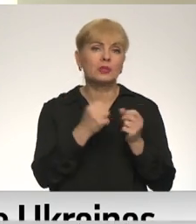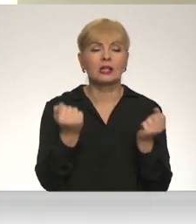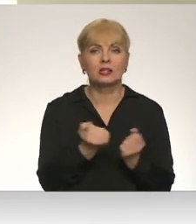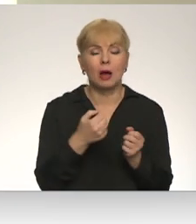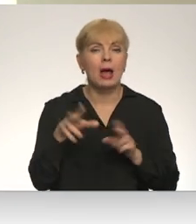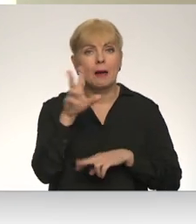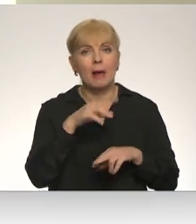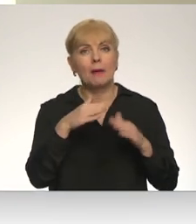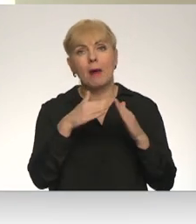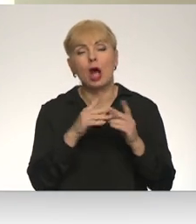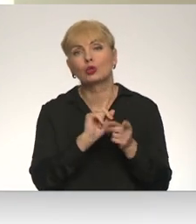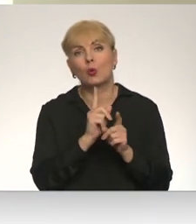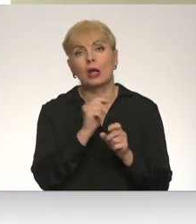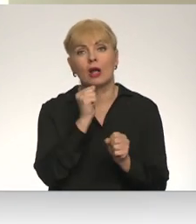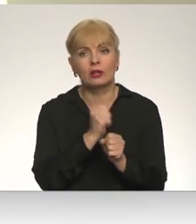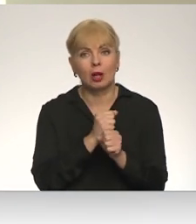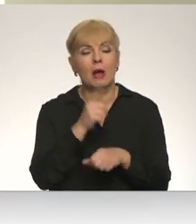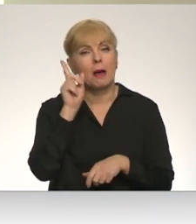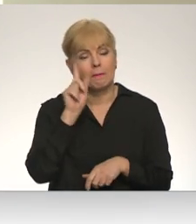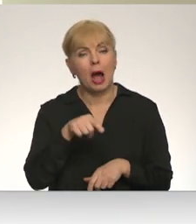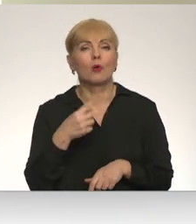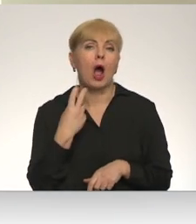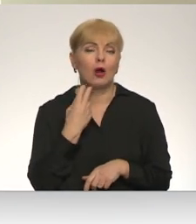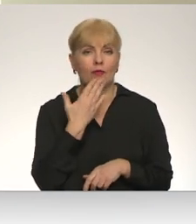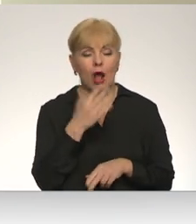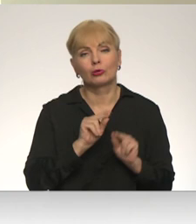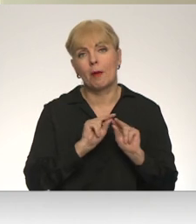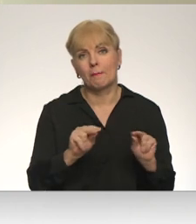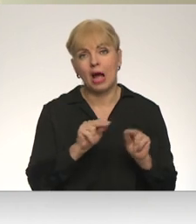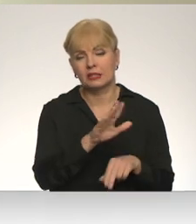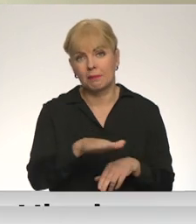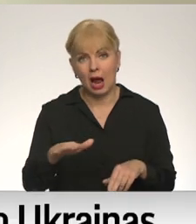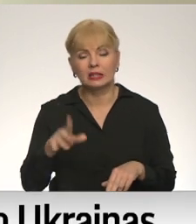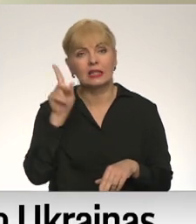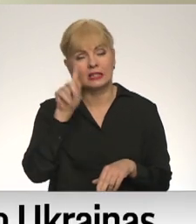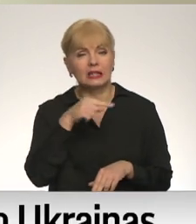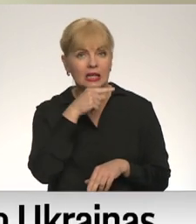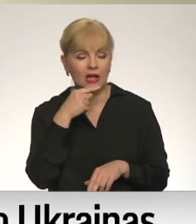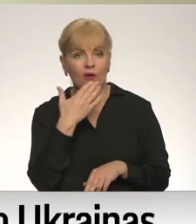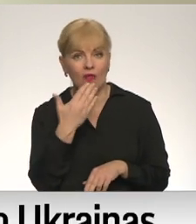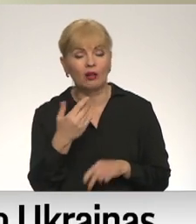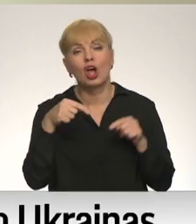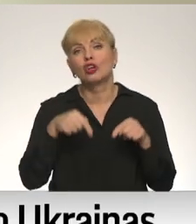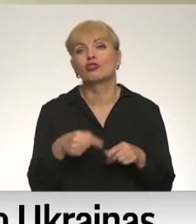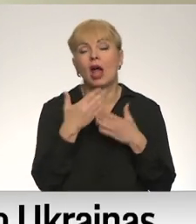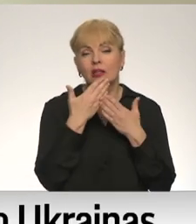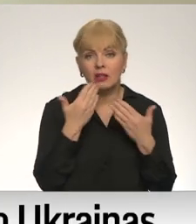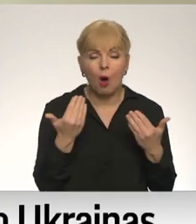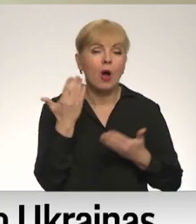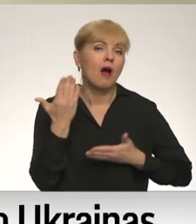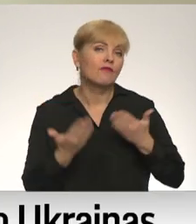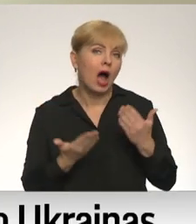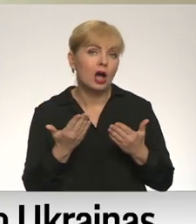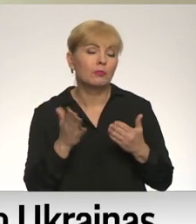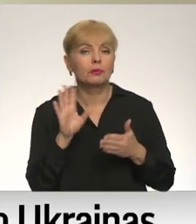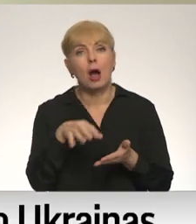meklēju mājaskolotājas darbu, kas labi zinu angļu valodu un varētu mācīt bērniem, kuri zina krievu valodu. Bet te tāda nav. Varbūt arī varētu